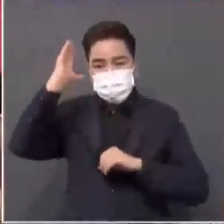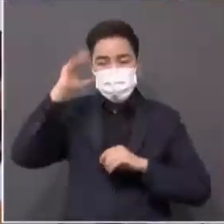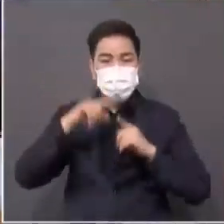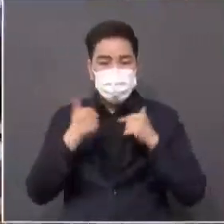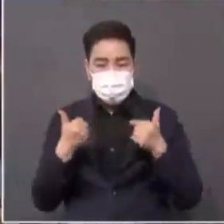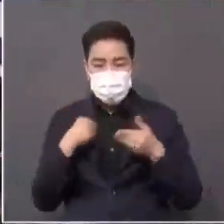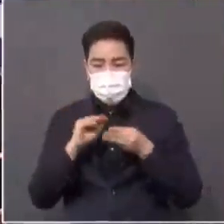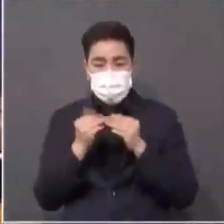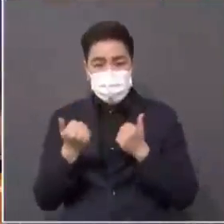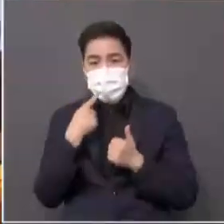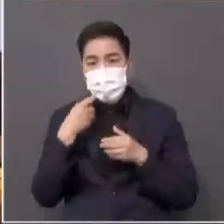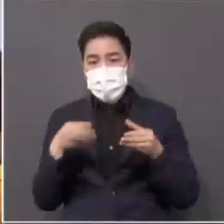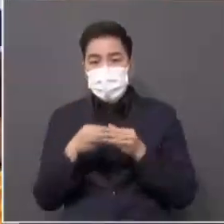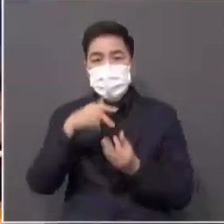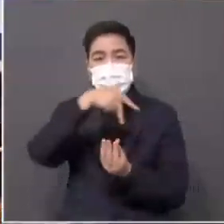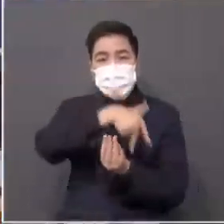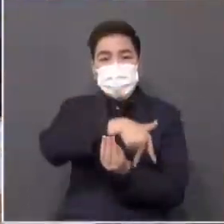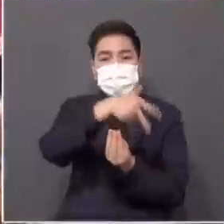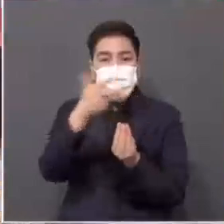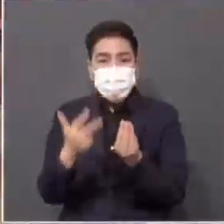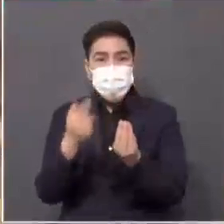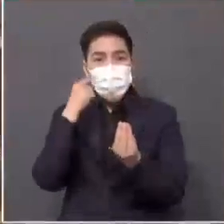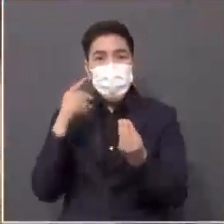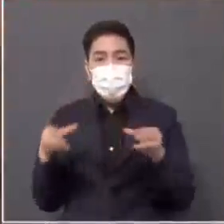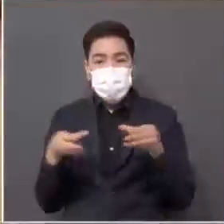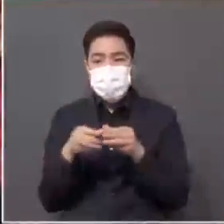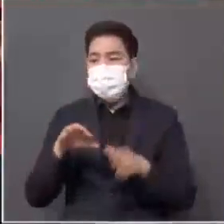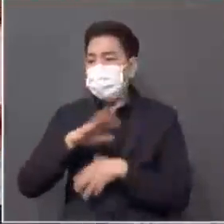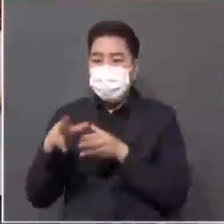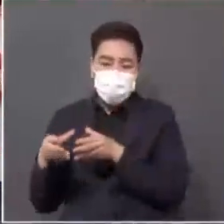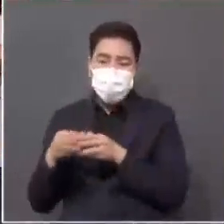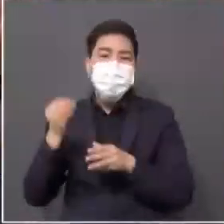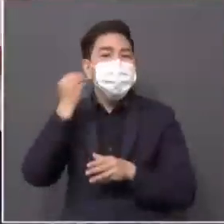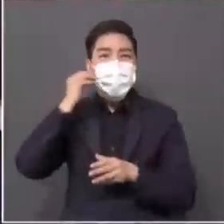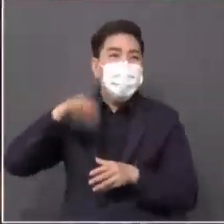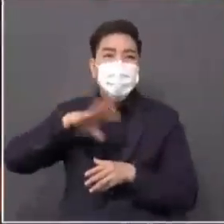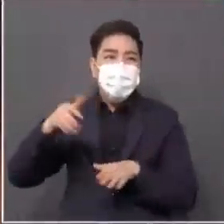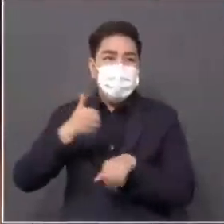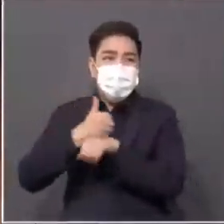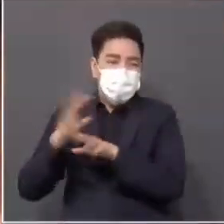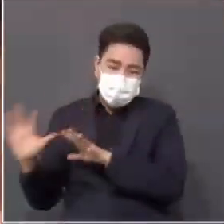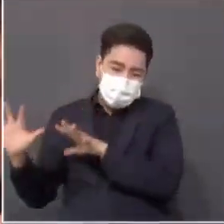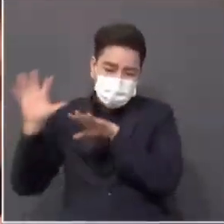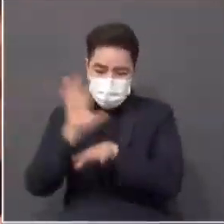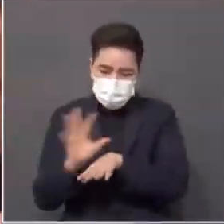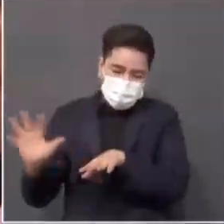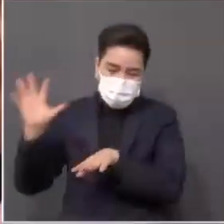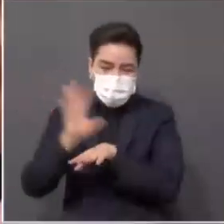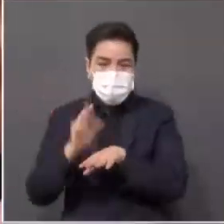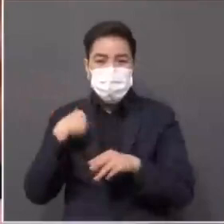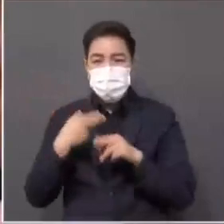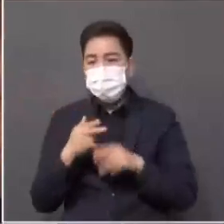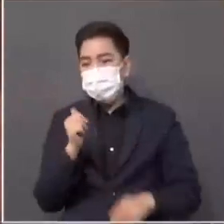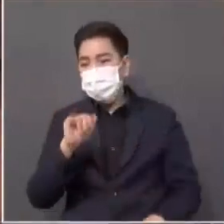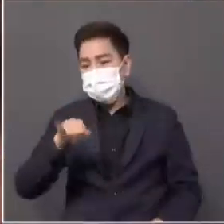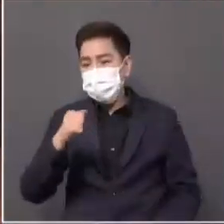บอกว่าในวันนี้เนี่ยพรรคชาติไทยพัฒนาเองเนี่ยยกกันมาทั้งพรรคทั้งบ้านผู้ใหญ่ของพรรคก็มากันหลายคนคุณ